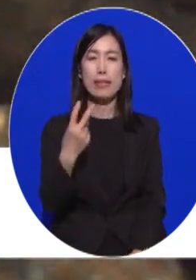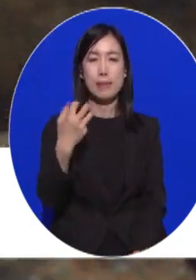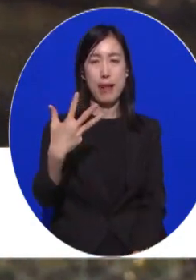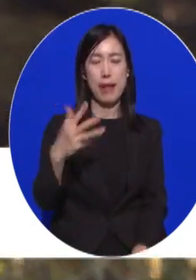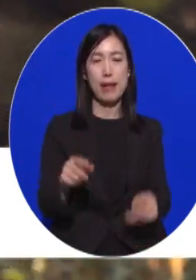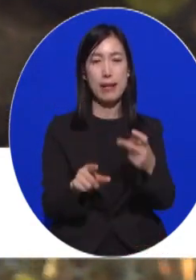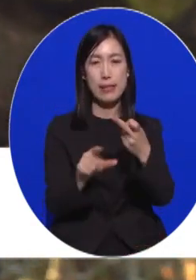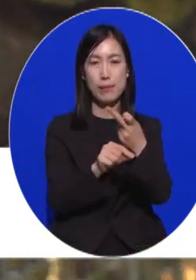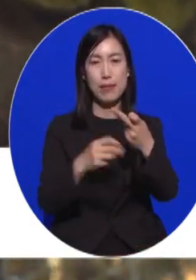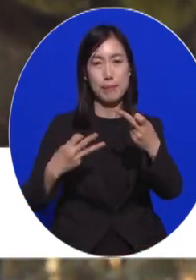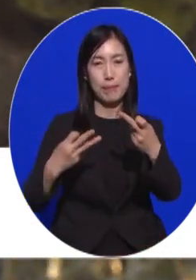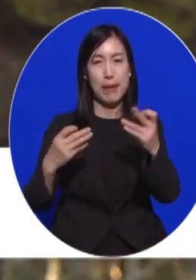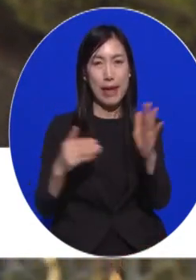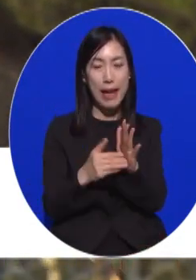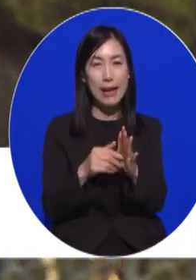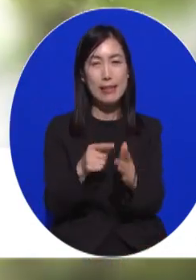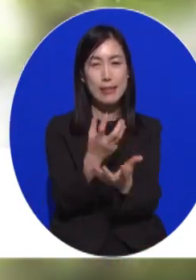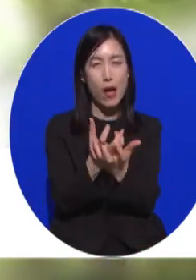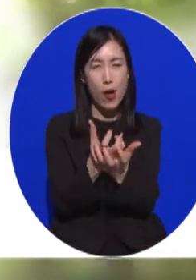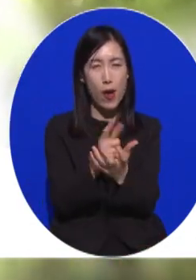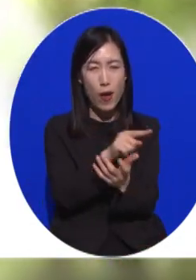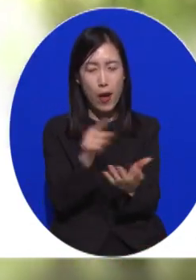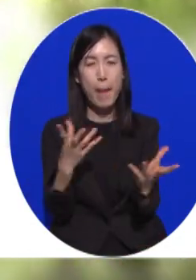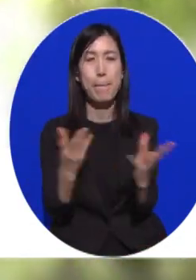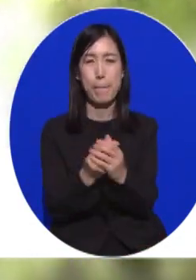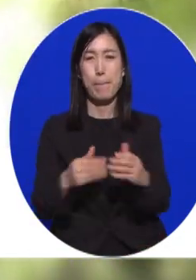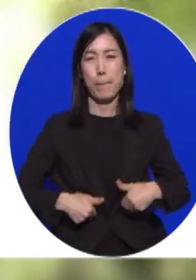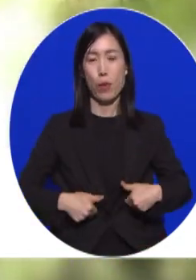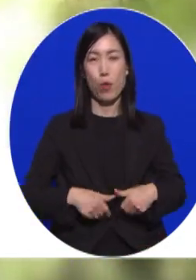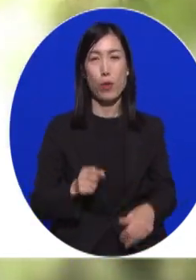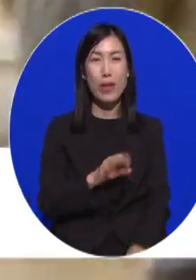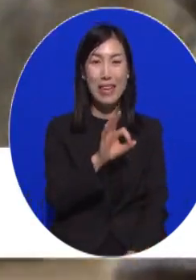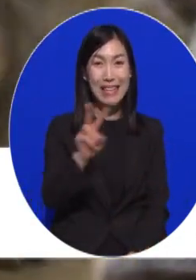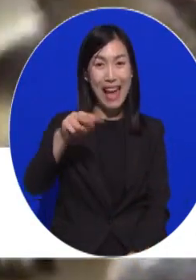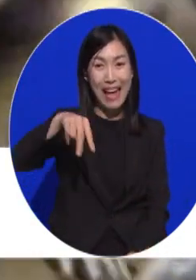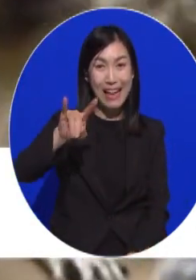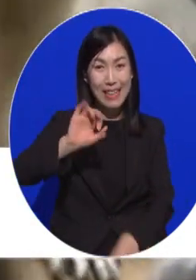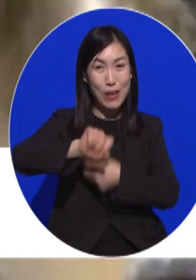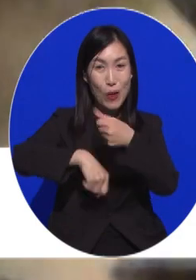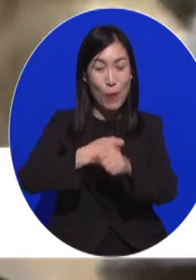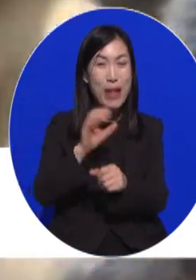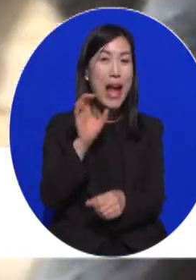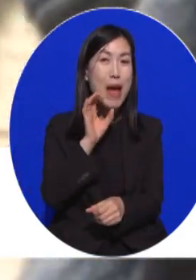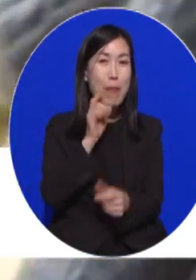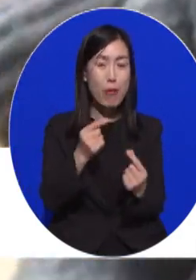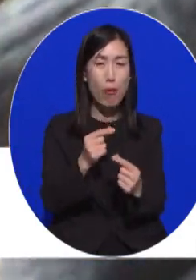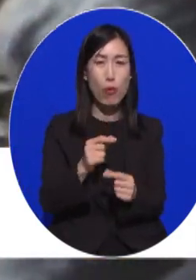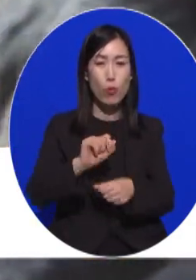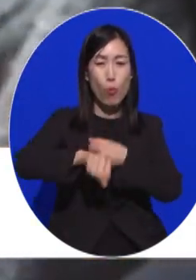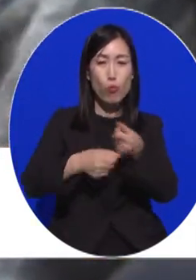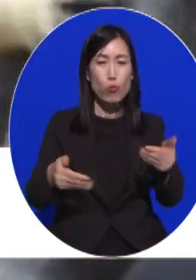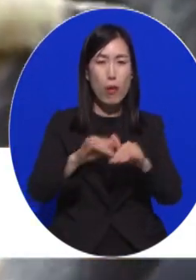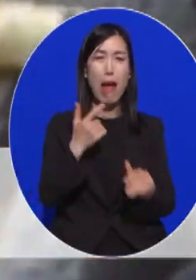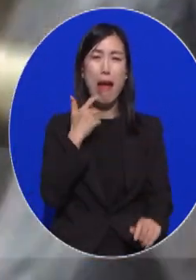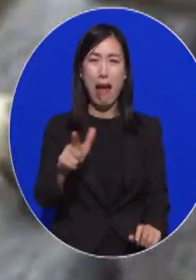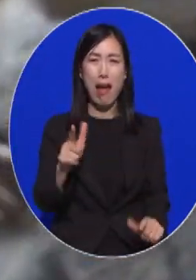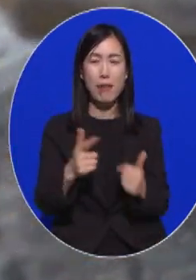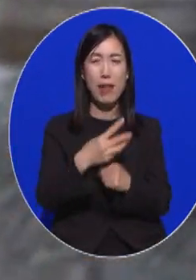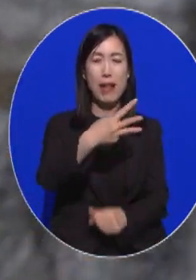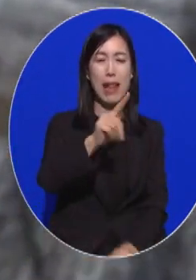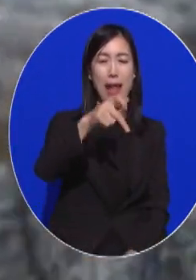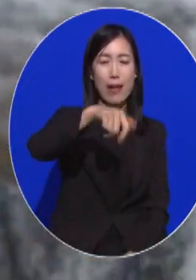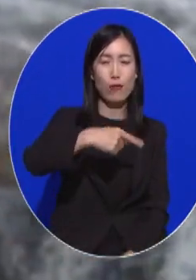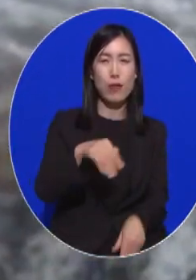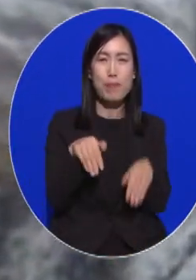만족하는 시설을 갖춰야 합니다 또한 야생동물 카페와 같이 동물원으로 허가받지 않은 시설에서 라쿤과